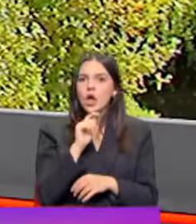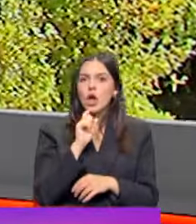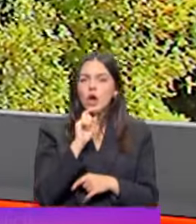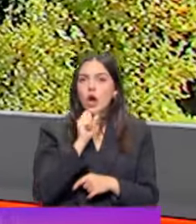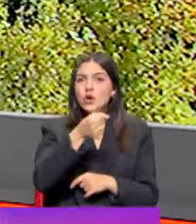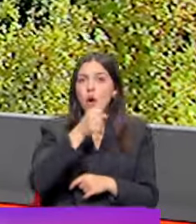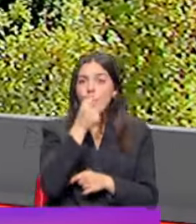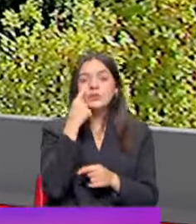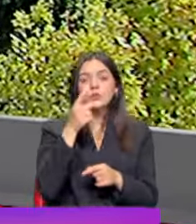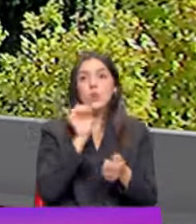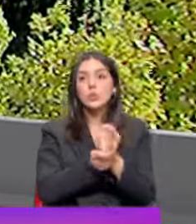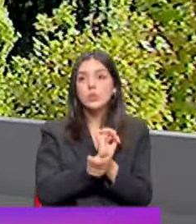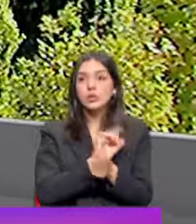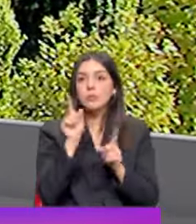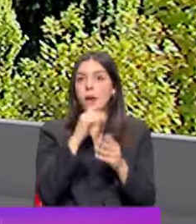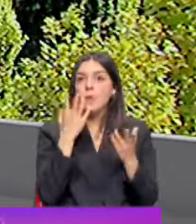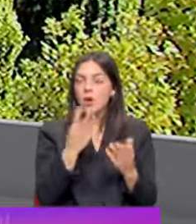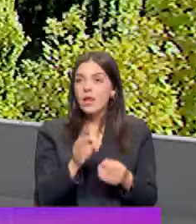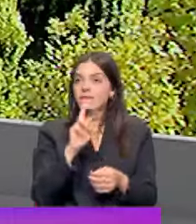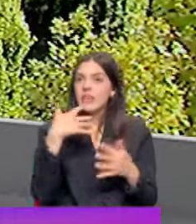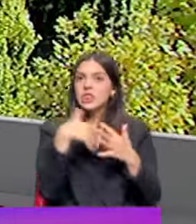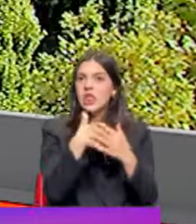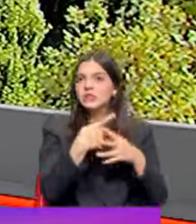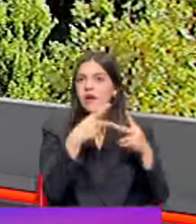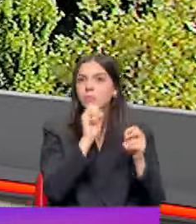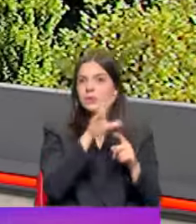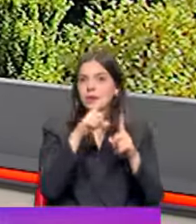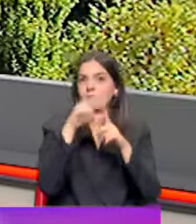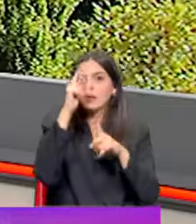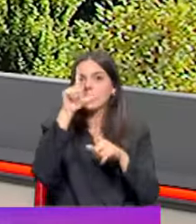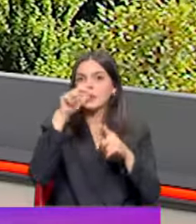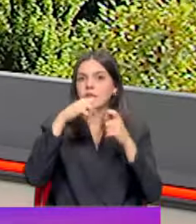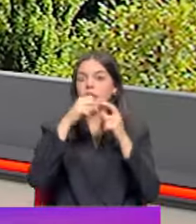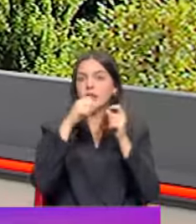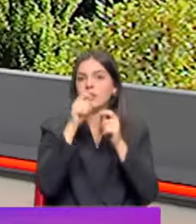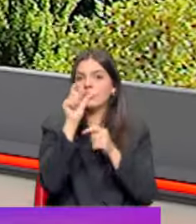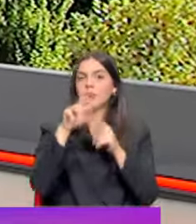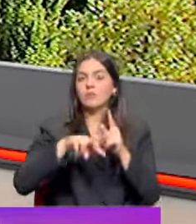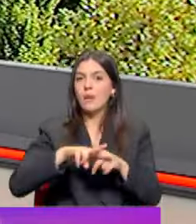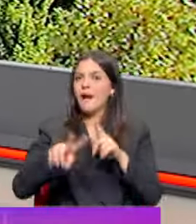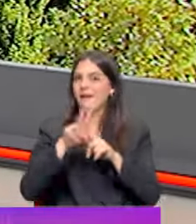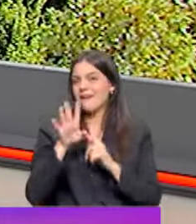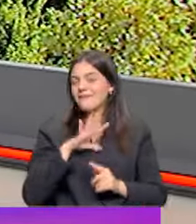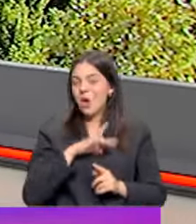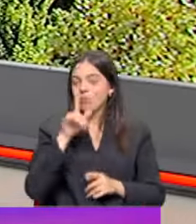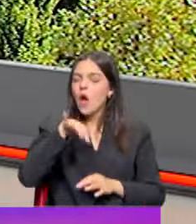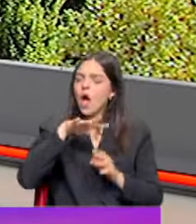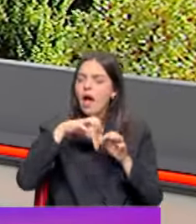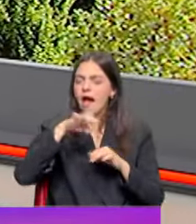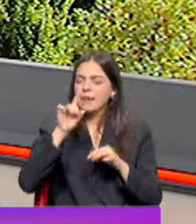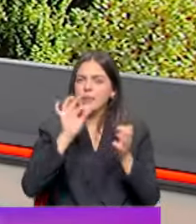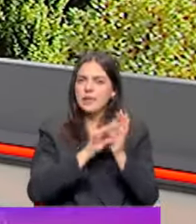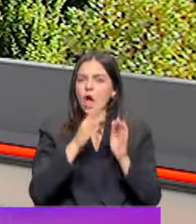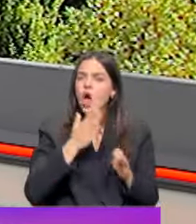sonrasında tutuklu yargılanan ve gece vakti salıverilen Dilruba K da var. Bu ayrı bir detay. Siz gelin